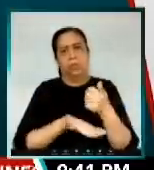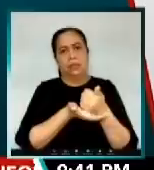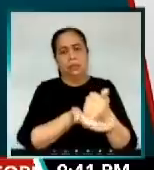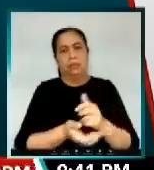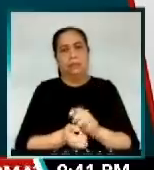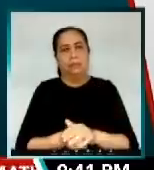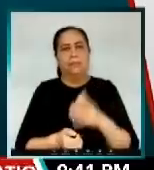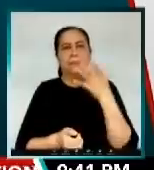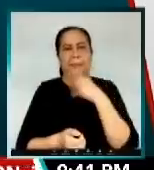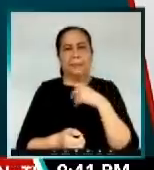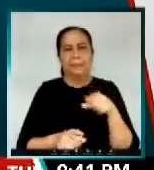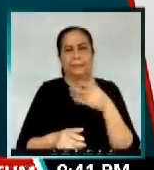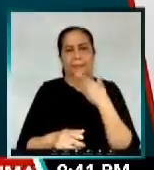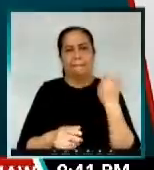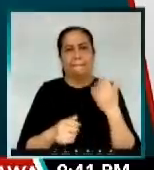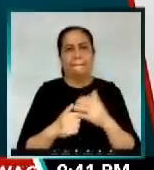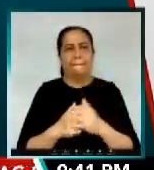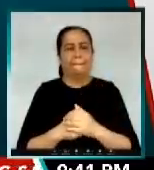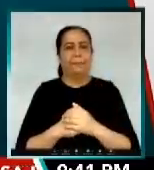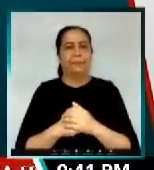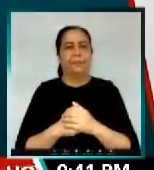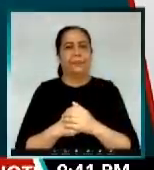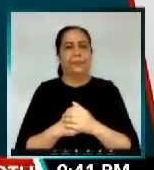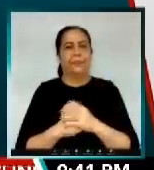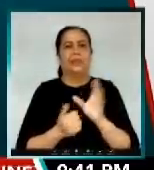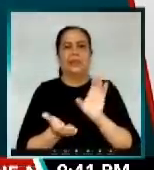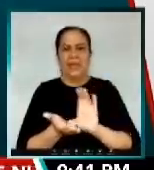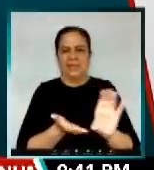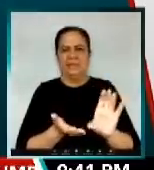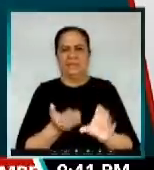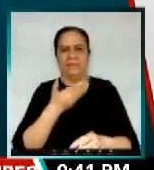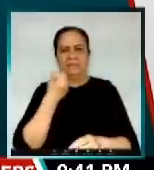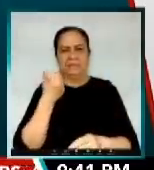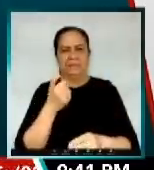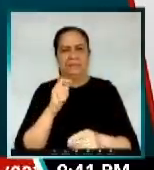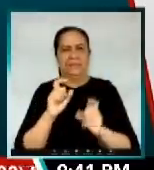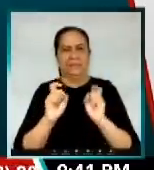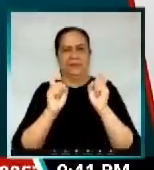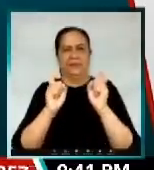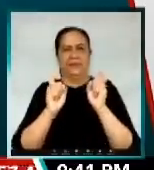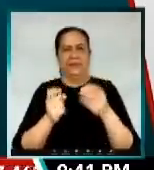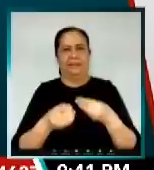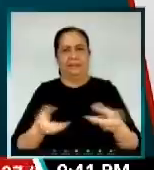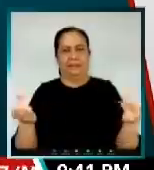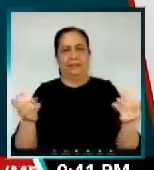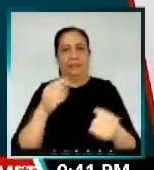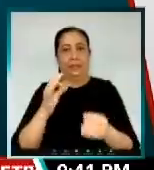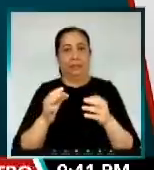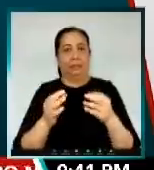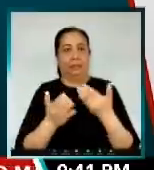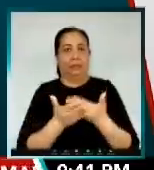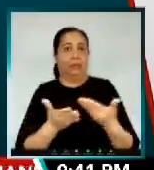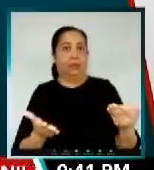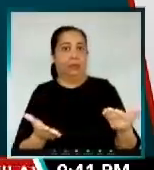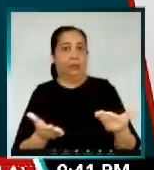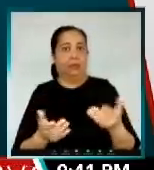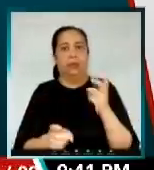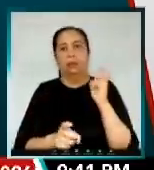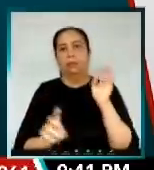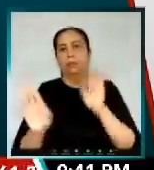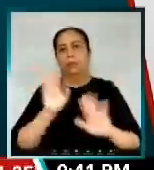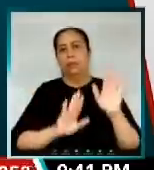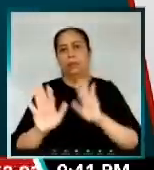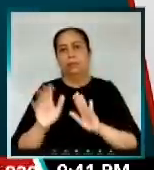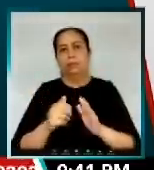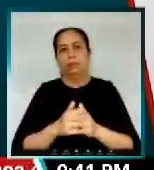ay in cash, eh, no? Kasi pinakamabilis yan. Kasi pag in kind, problema rin yung supply